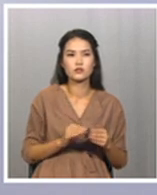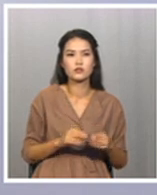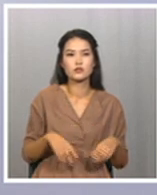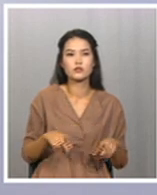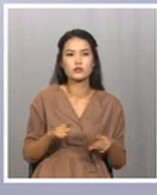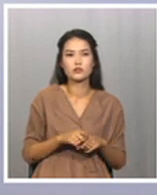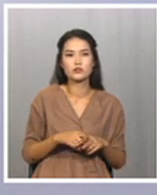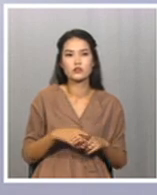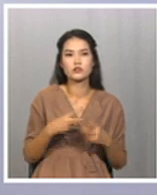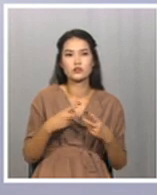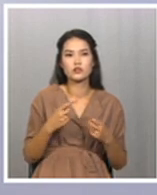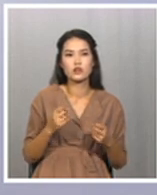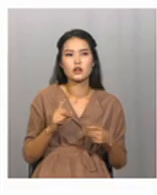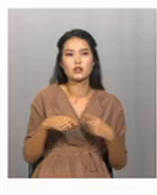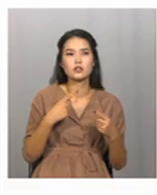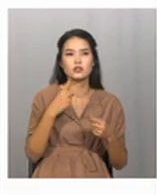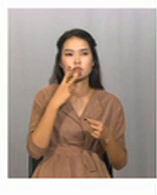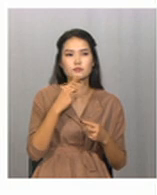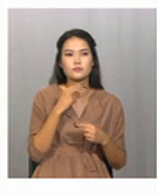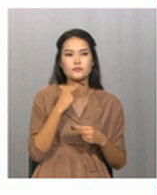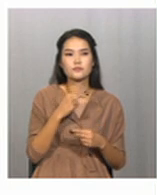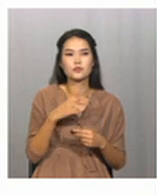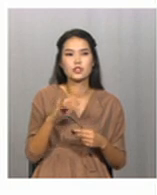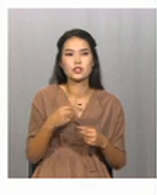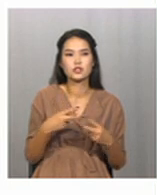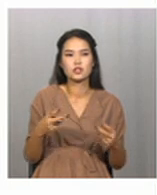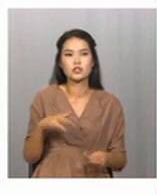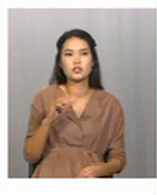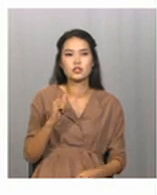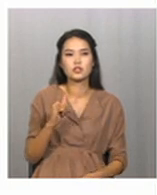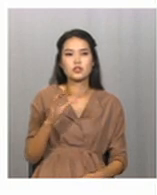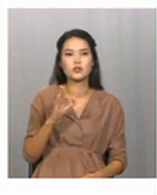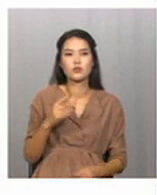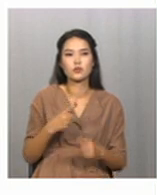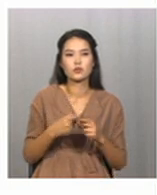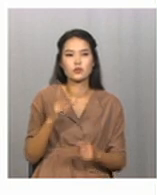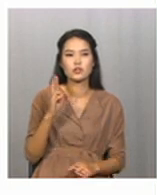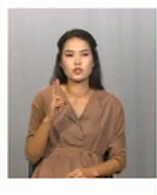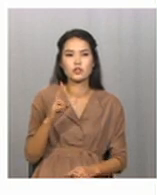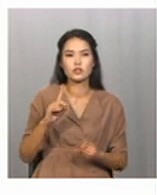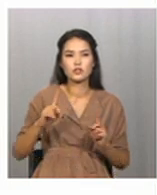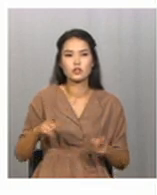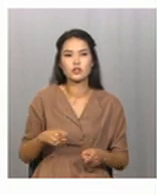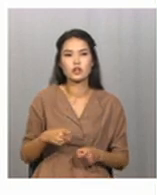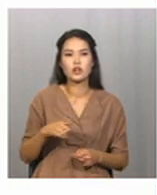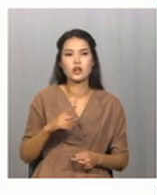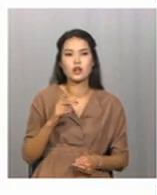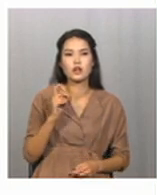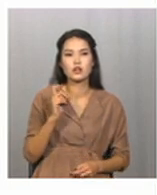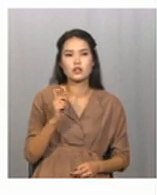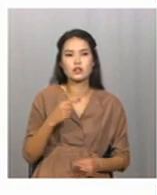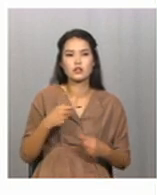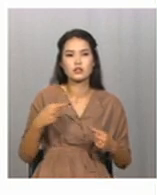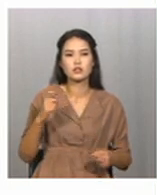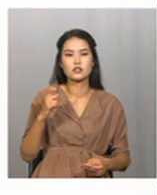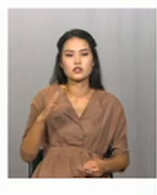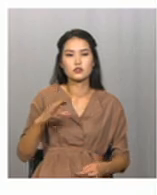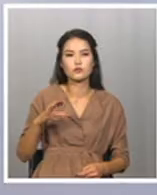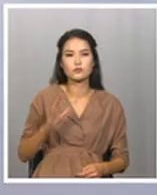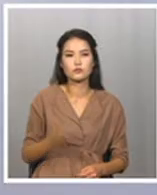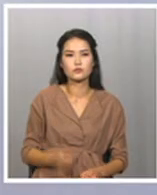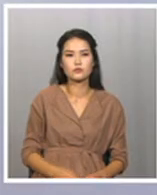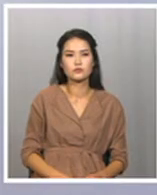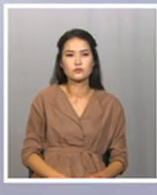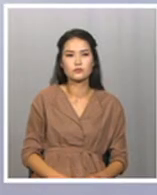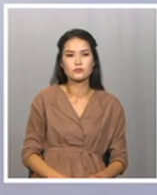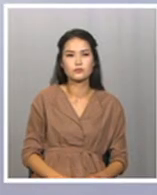жанаманың теңдеуі келесі түрде өзгереді. Яғни y тең болады y 0 қосылған k көбейтілген жақша ішінде x минус x 0.